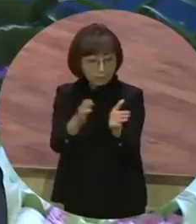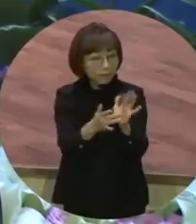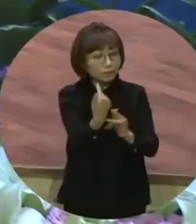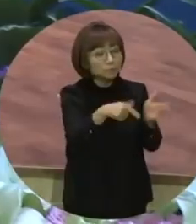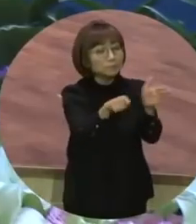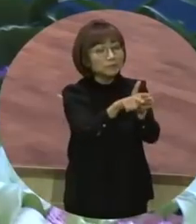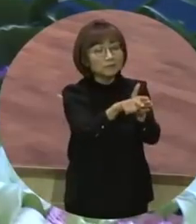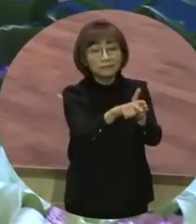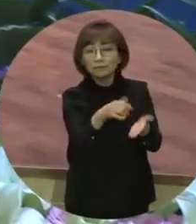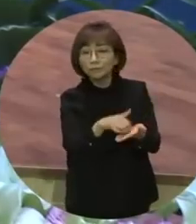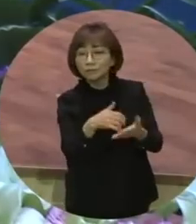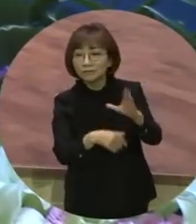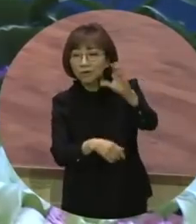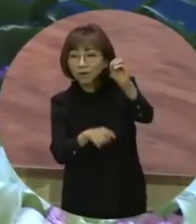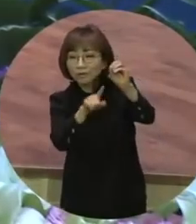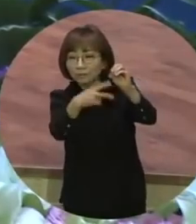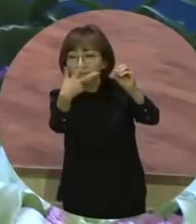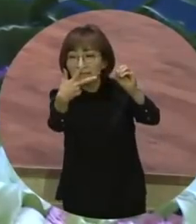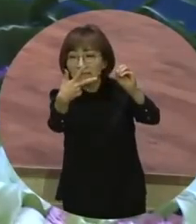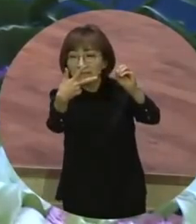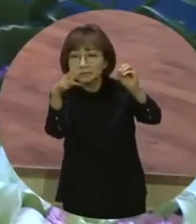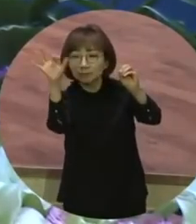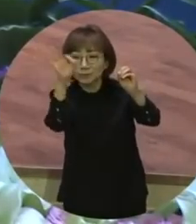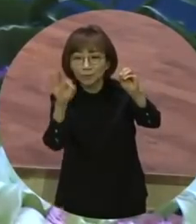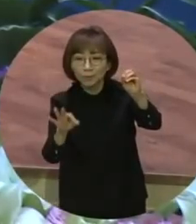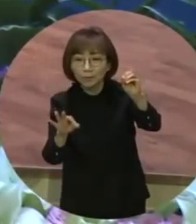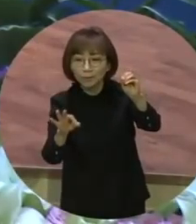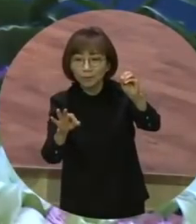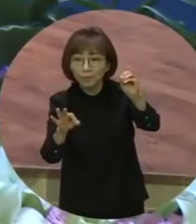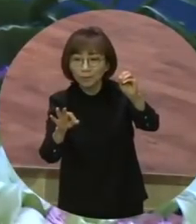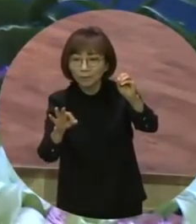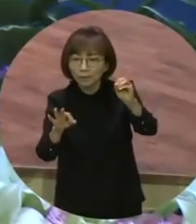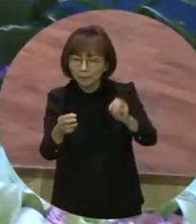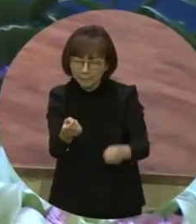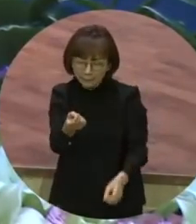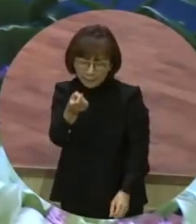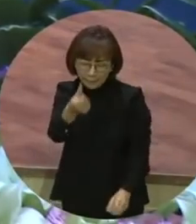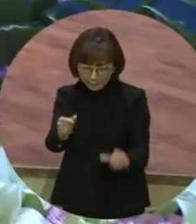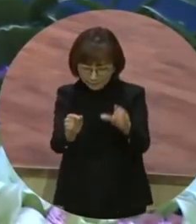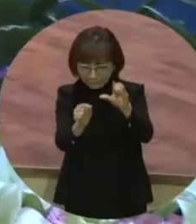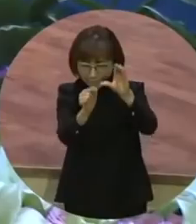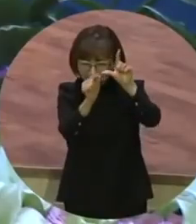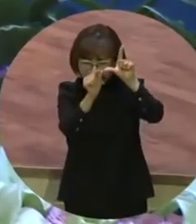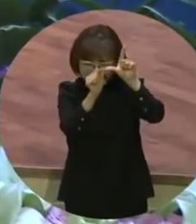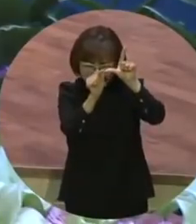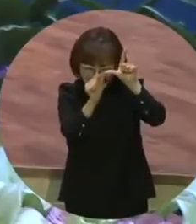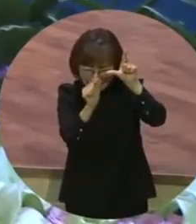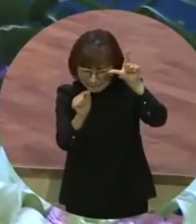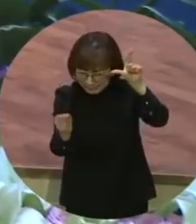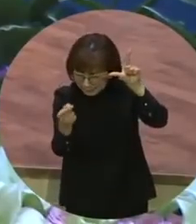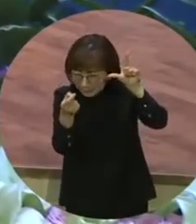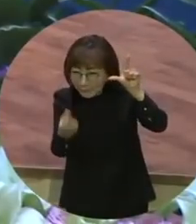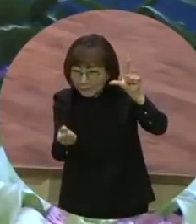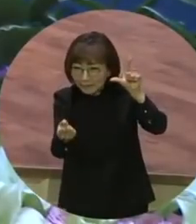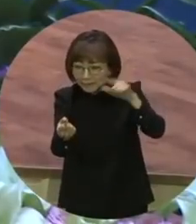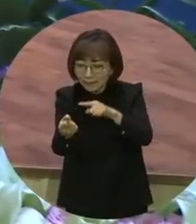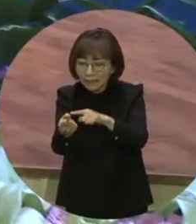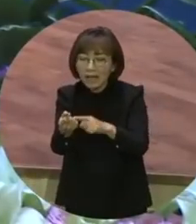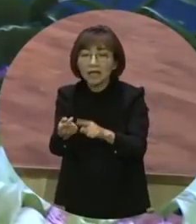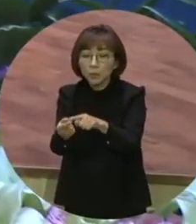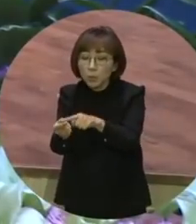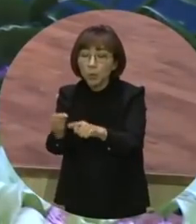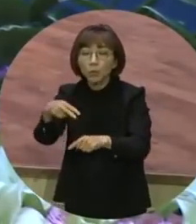0.7%. 100명 중에 한 명도 안 믿어요. 그것도 0.7%도 싹 불건진